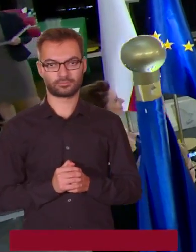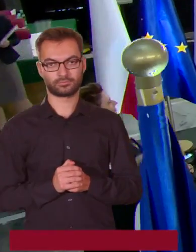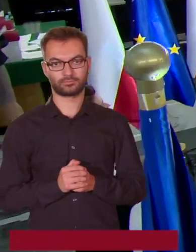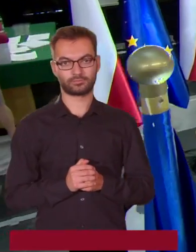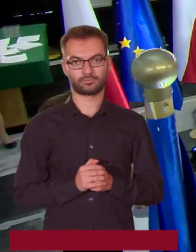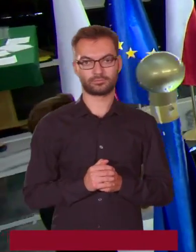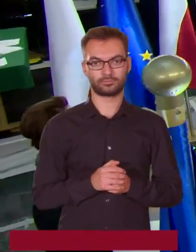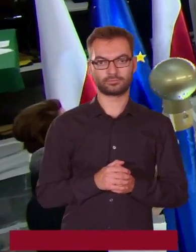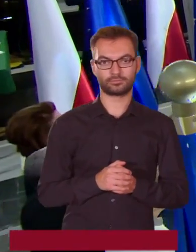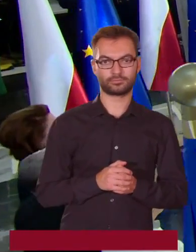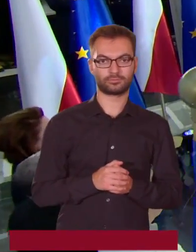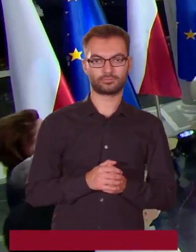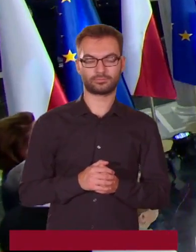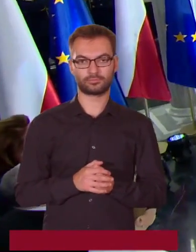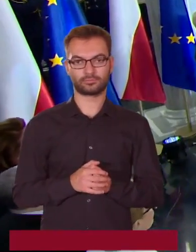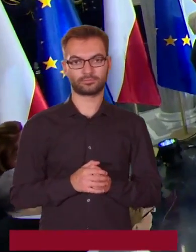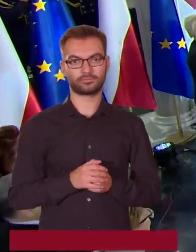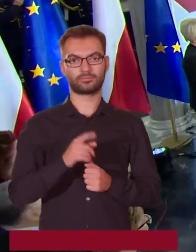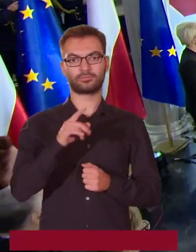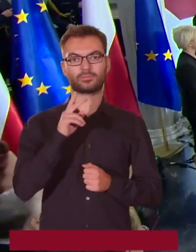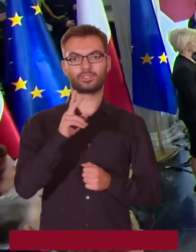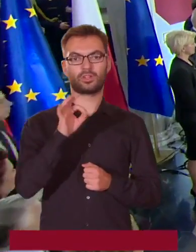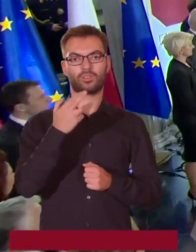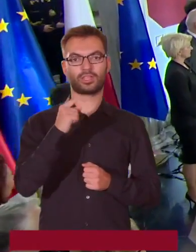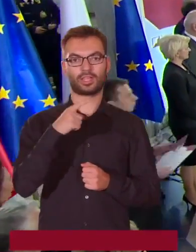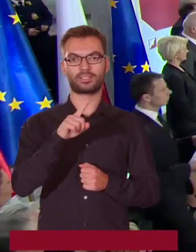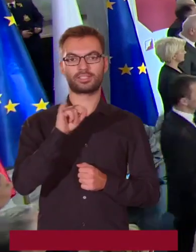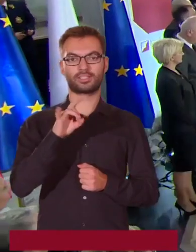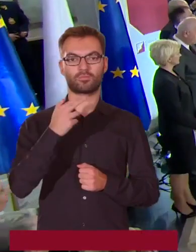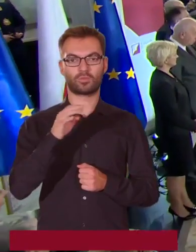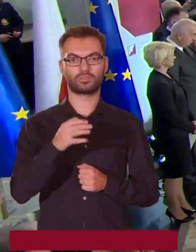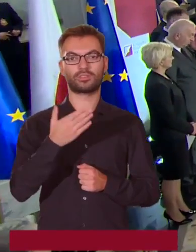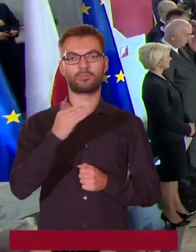Proszę pana Konrada Zygmunta Głębockiego.